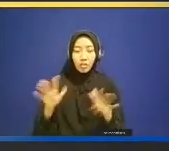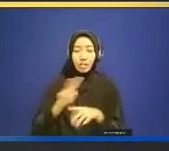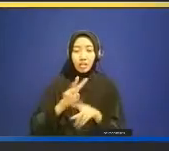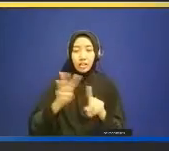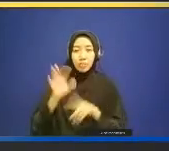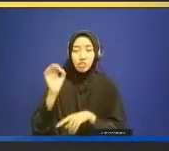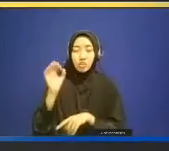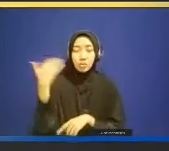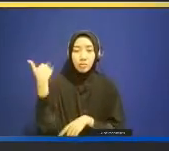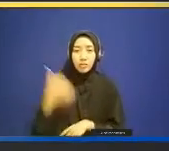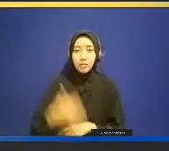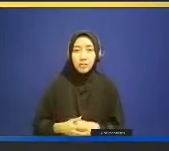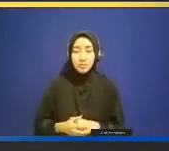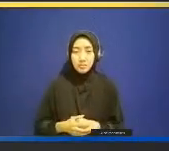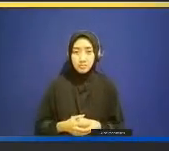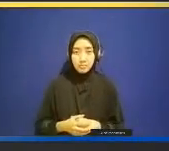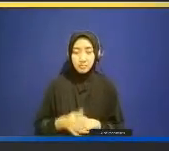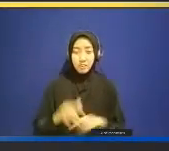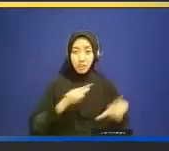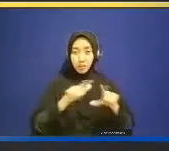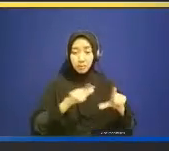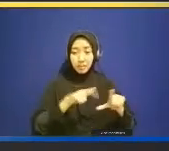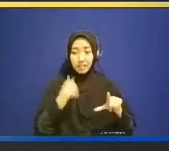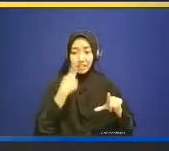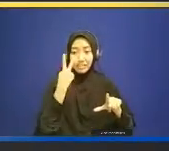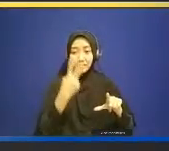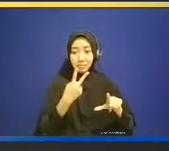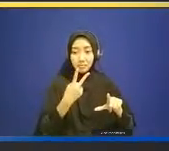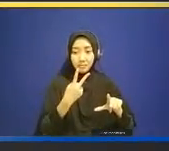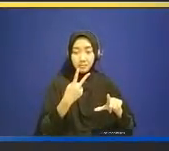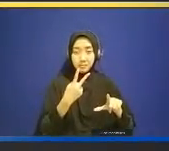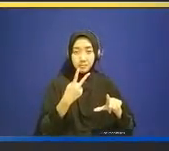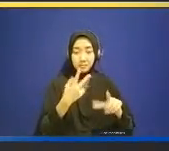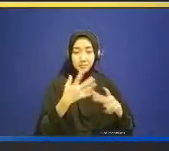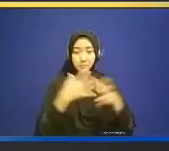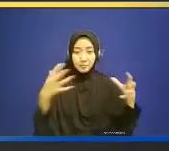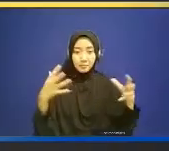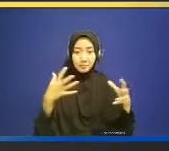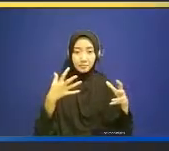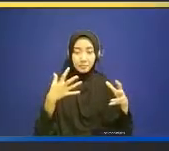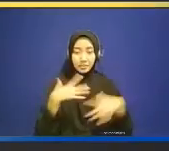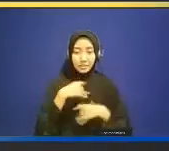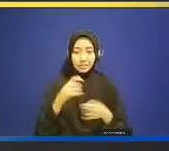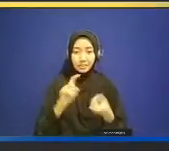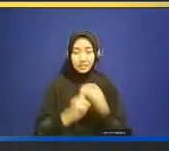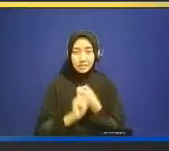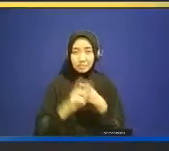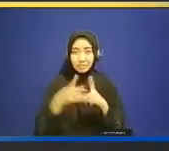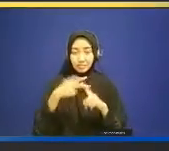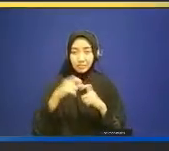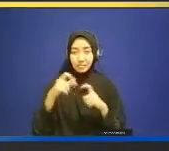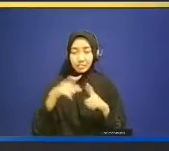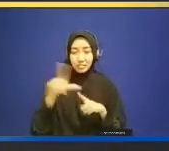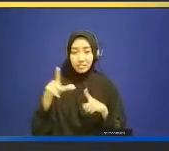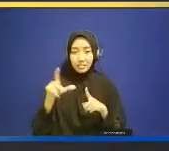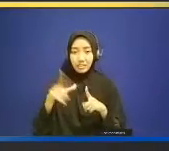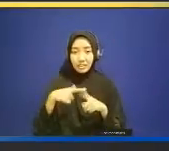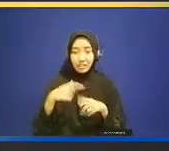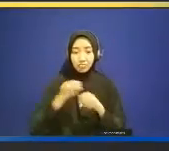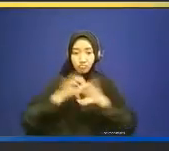okt yang lalu dalam lomba ini kita bisa lihat betapa besarnya antusiasme sahabat fiskal dalam mengampanyekan